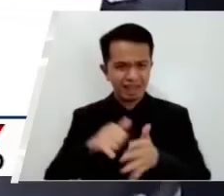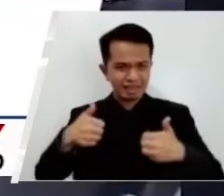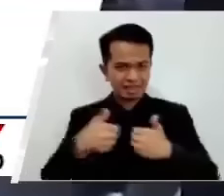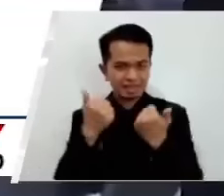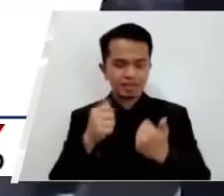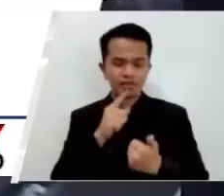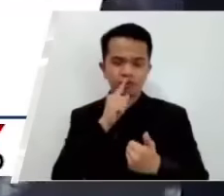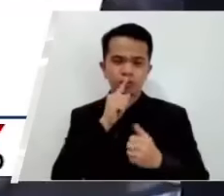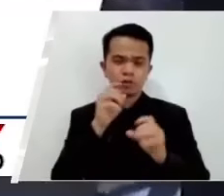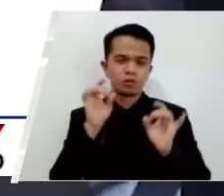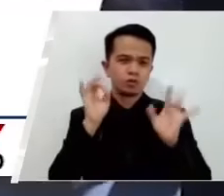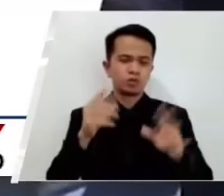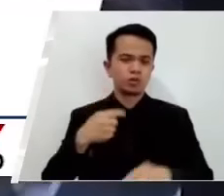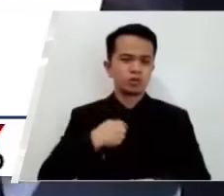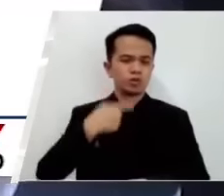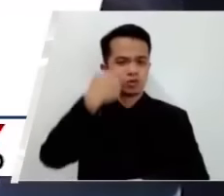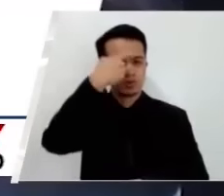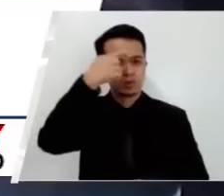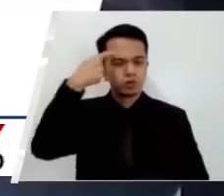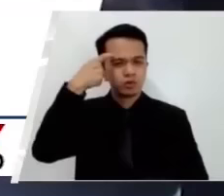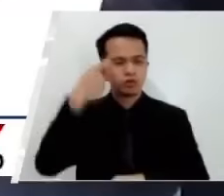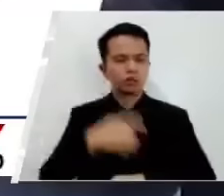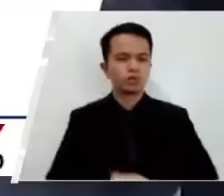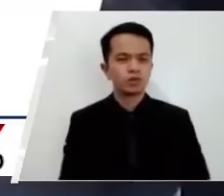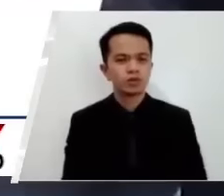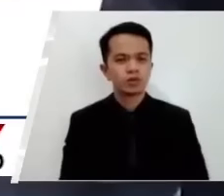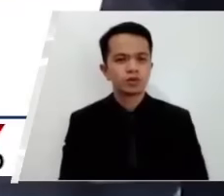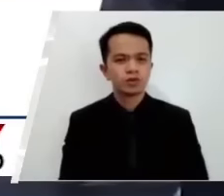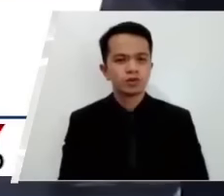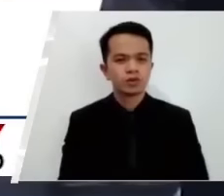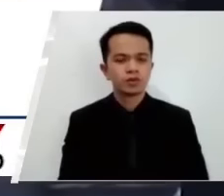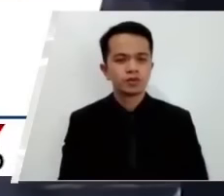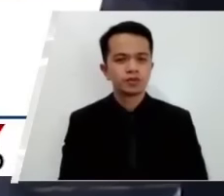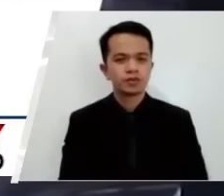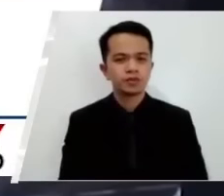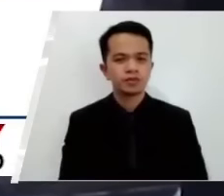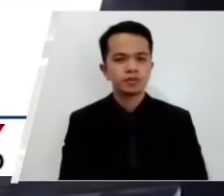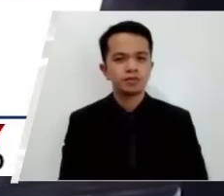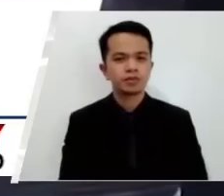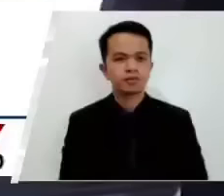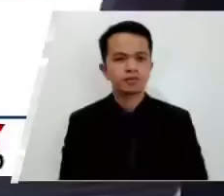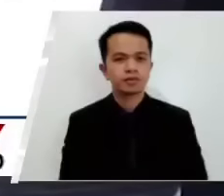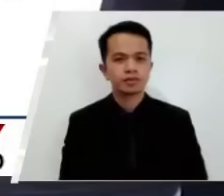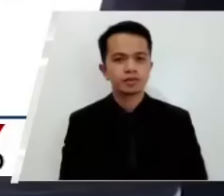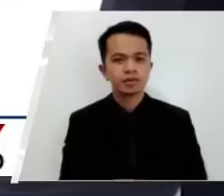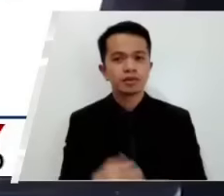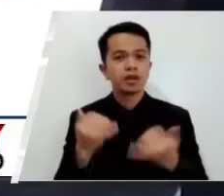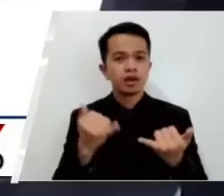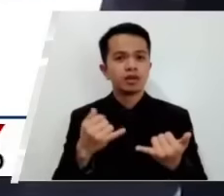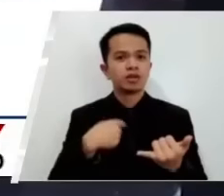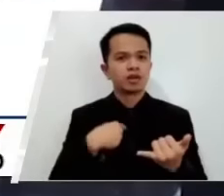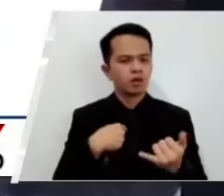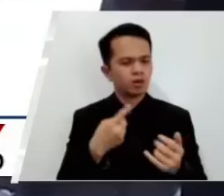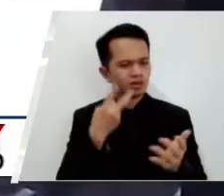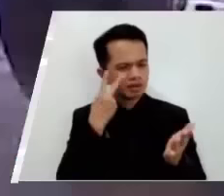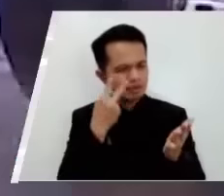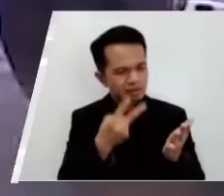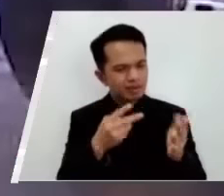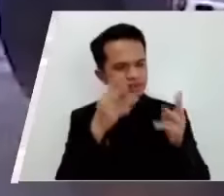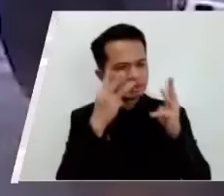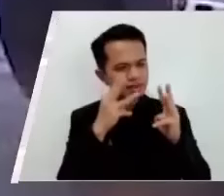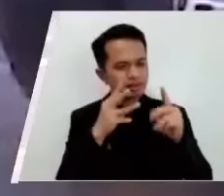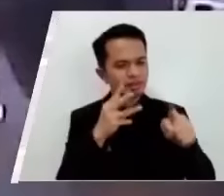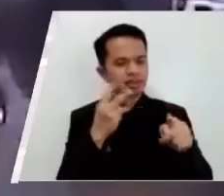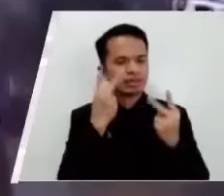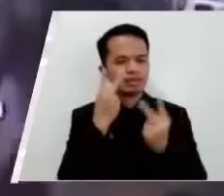especially ako. Kasi ako yung nag-cut ng video eh. Yung, kada papanoorin ko yung video, napa-flashback sa amin lahat.